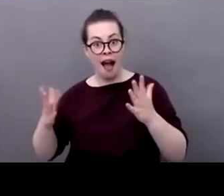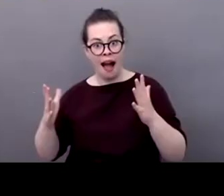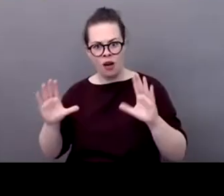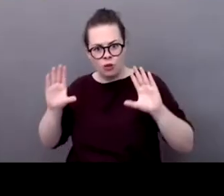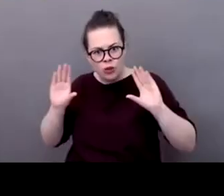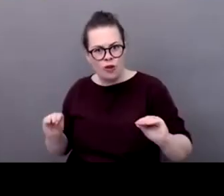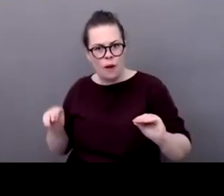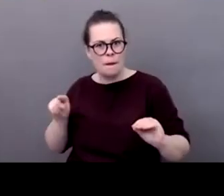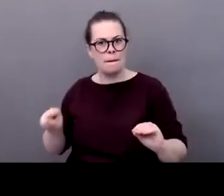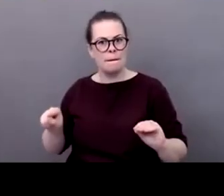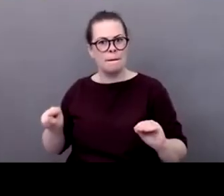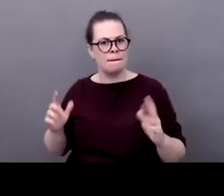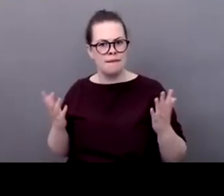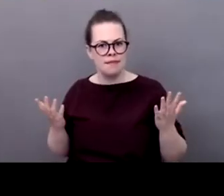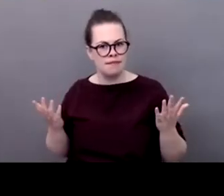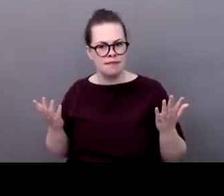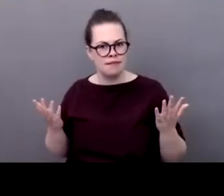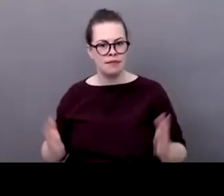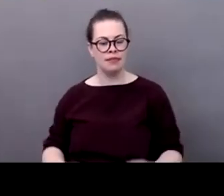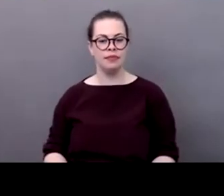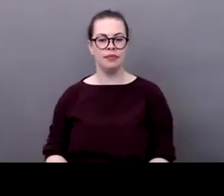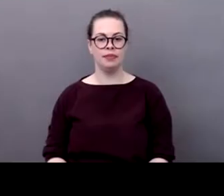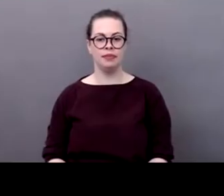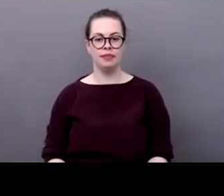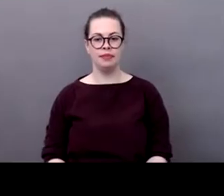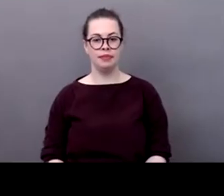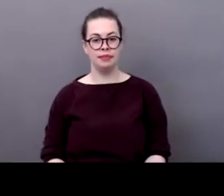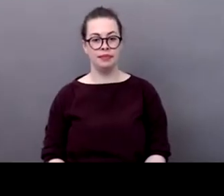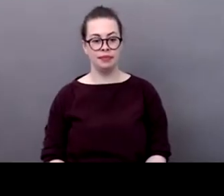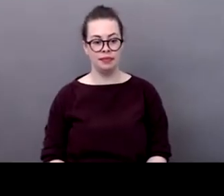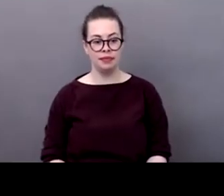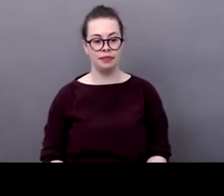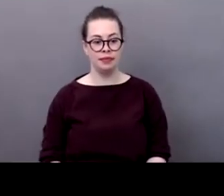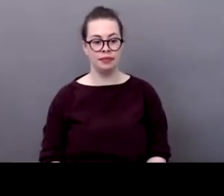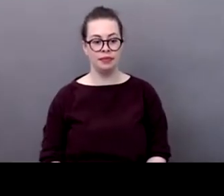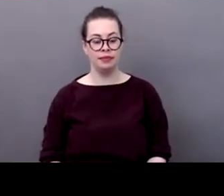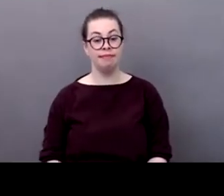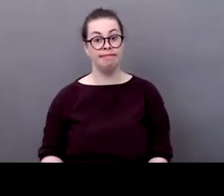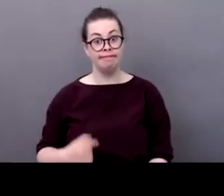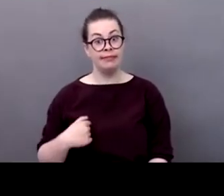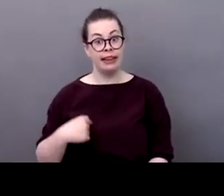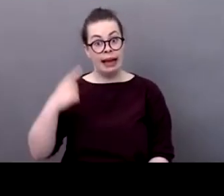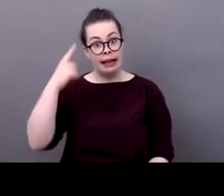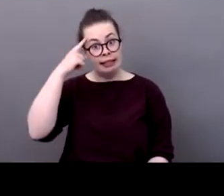le défi, c'est vrai qu'il est, il est immense quand on voit les tonnes de plastique produits qu'on retrouve